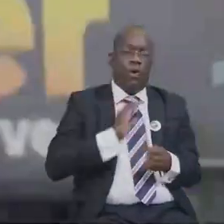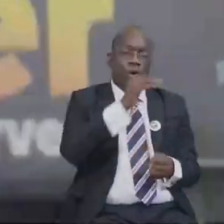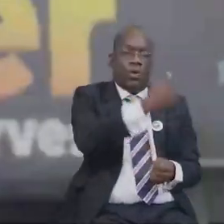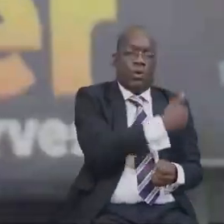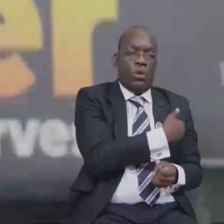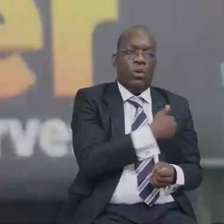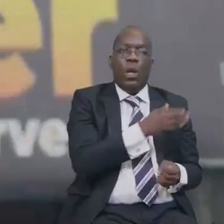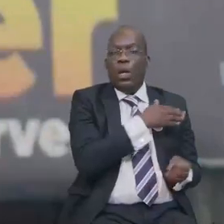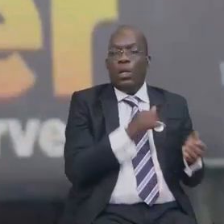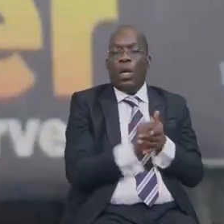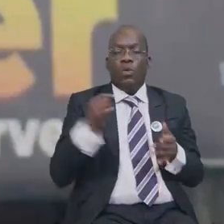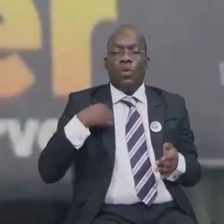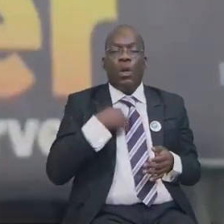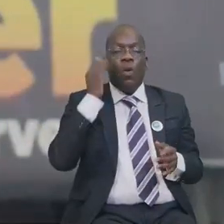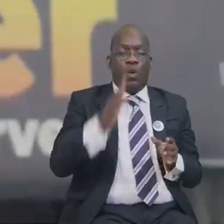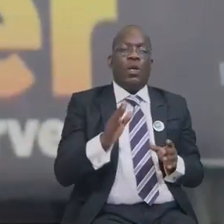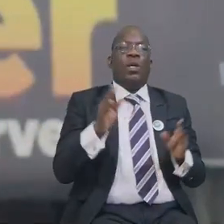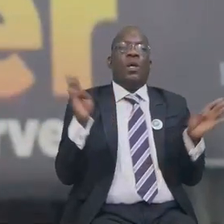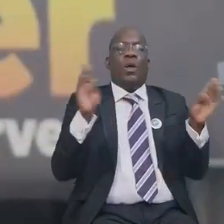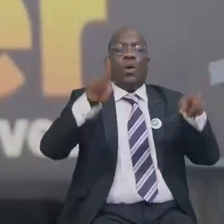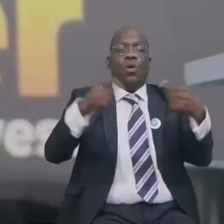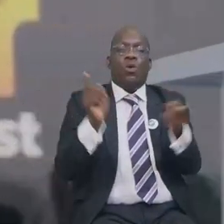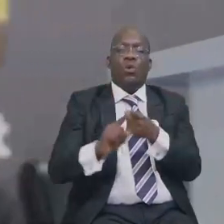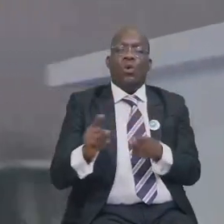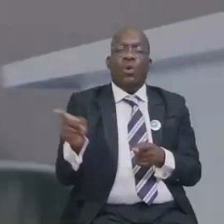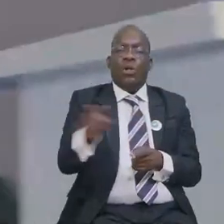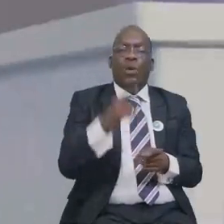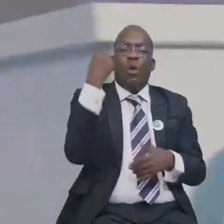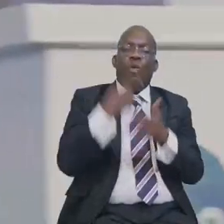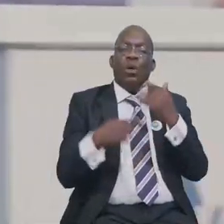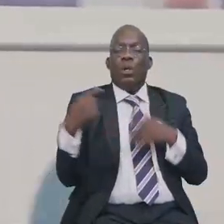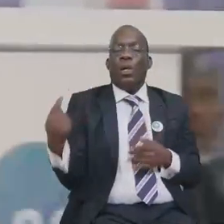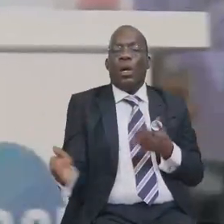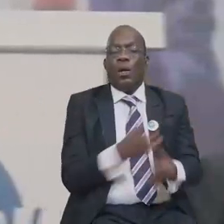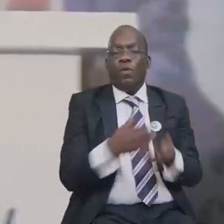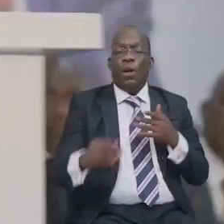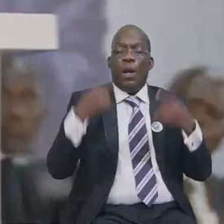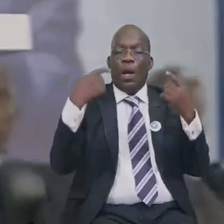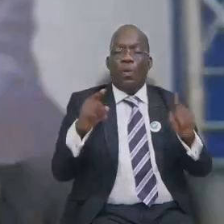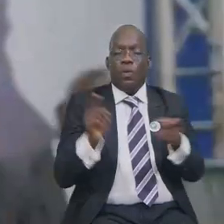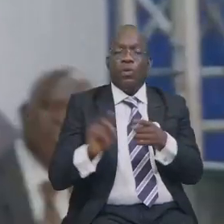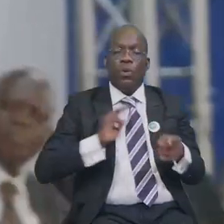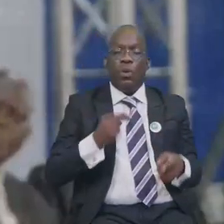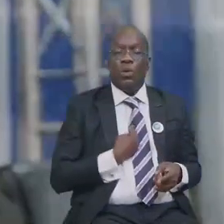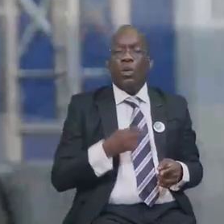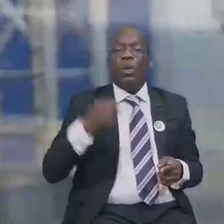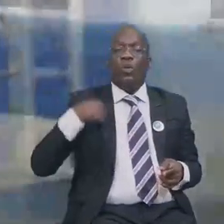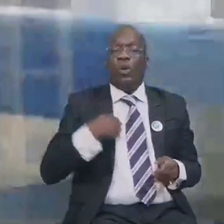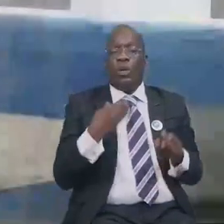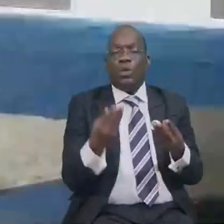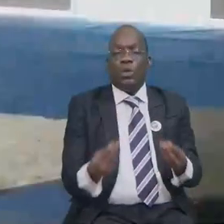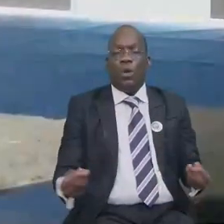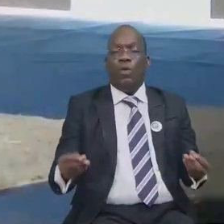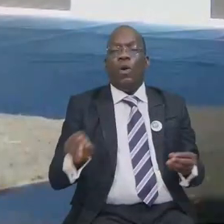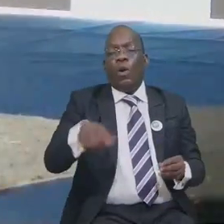puissions les atteindre. N'importe où ils se trouvent. Quelque chose qui se passe. Et ça va nous pousser à régler